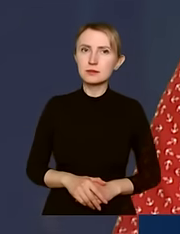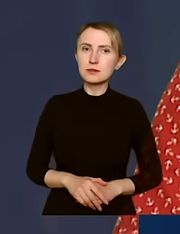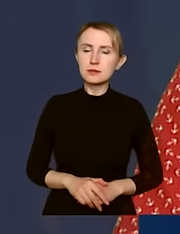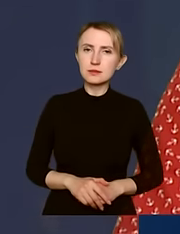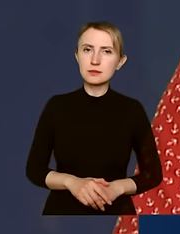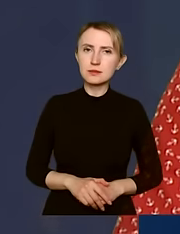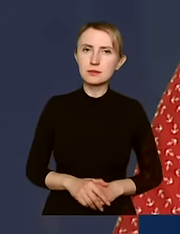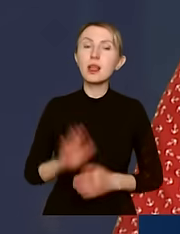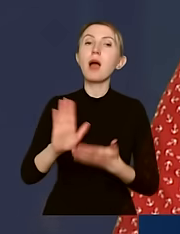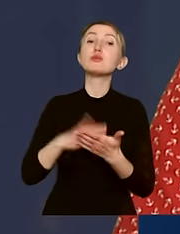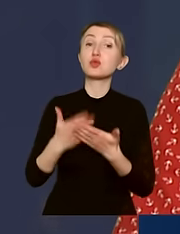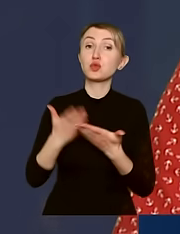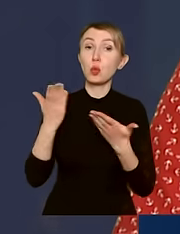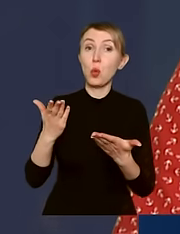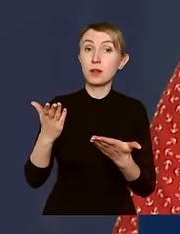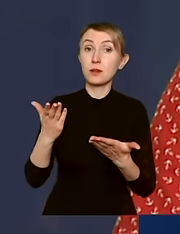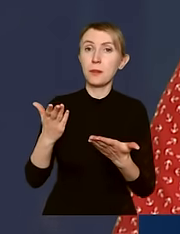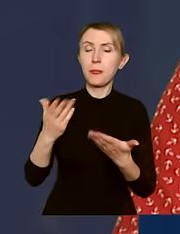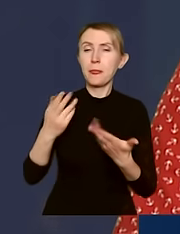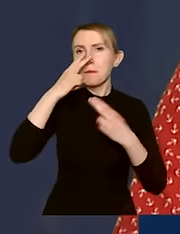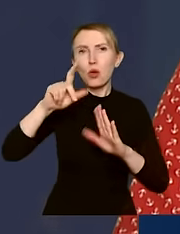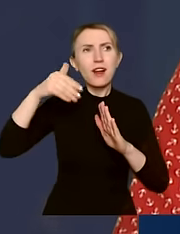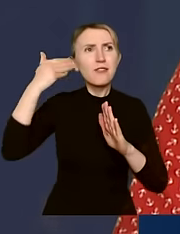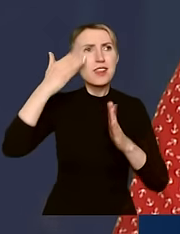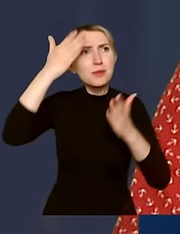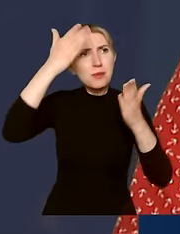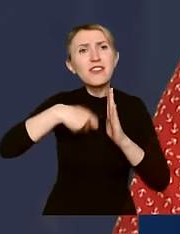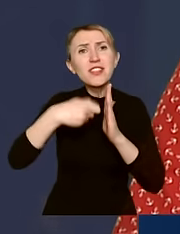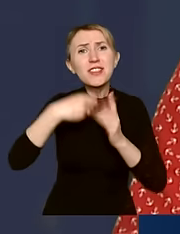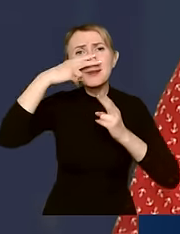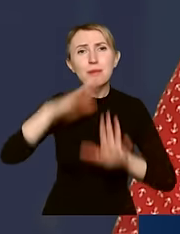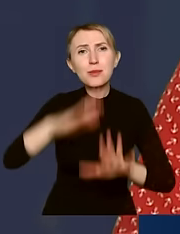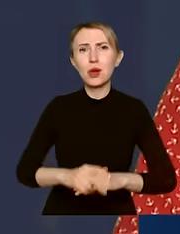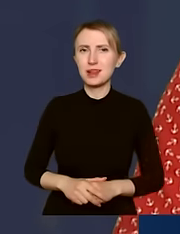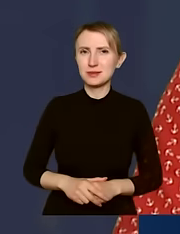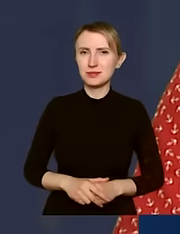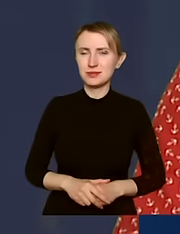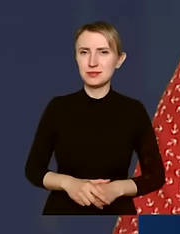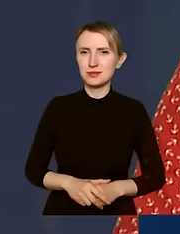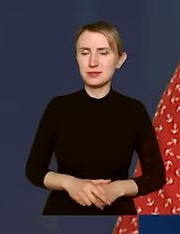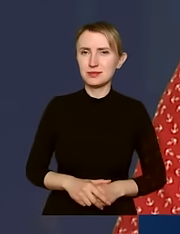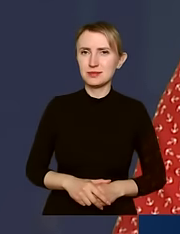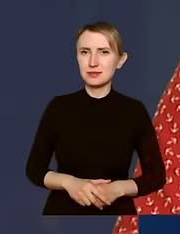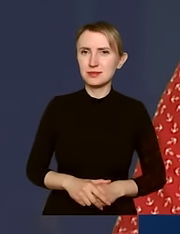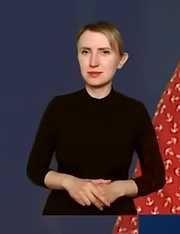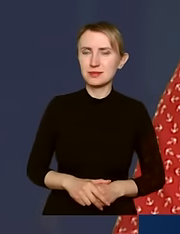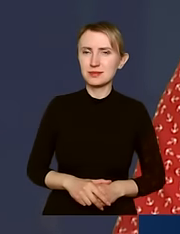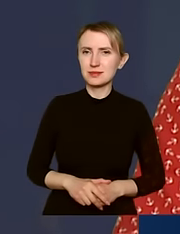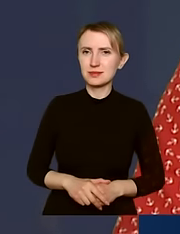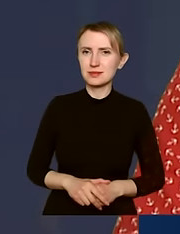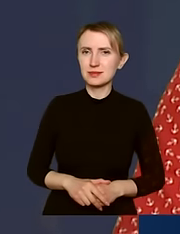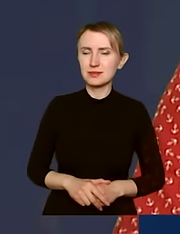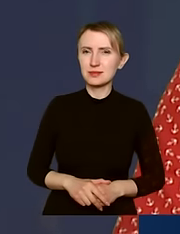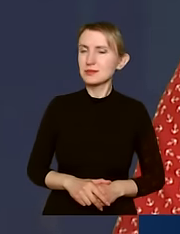ten przykład, gdzie no, puszczane są wypowiedzi tych samych osób. Dzieli te wypowiedzi. Lidera PSL-u dzieli przede wszystkim. No oczywiście Kosiniak,